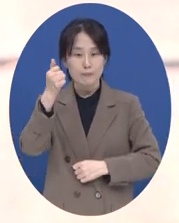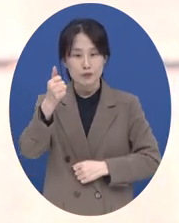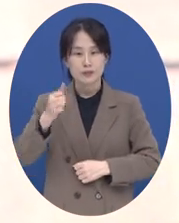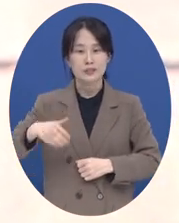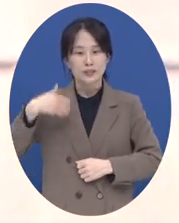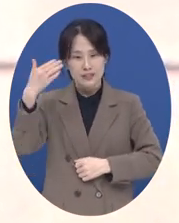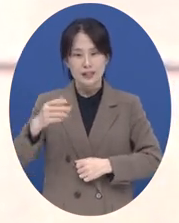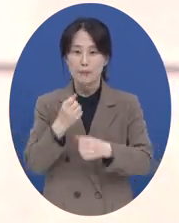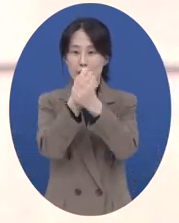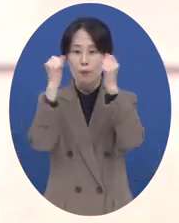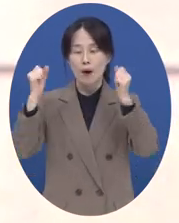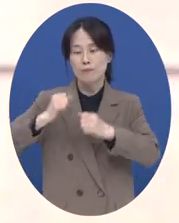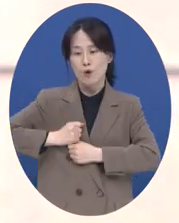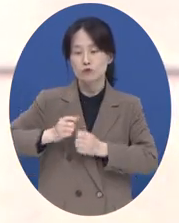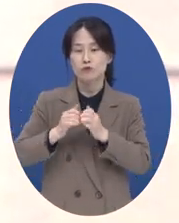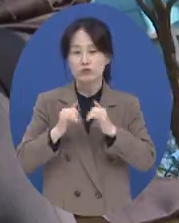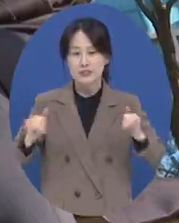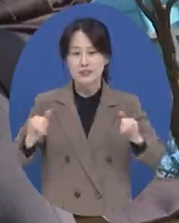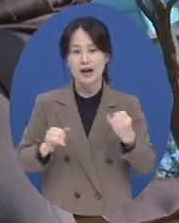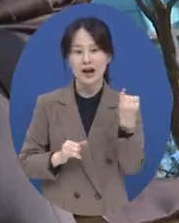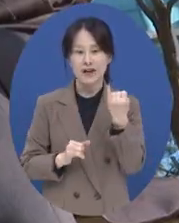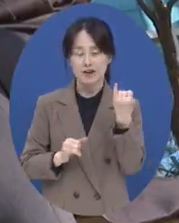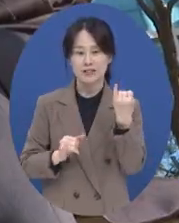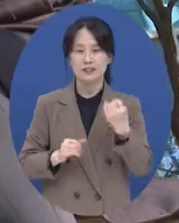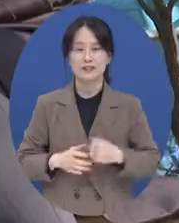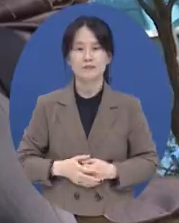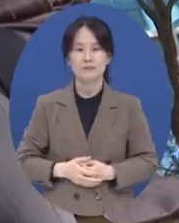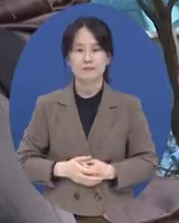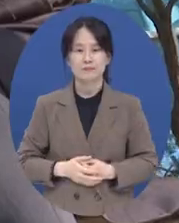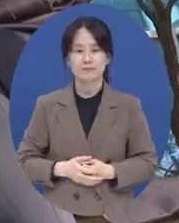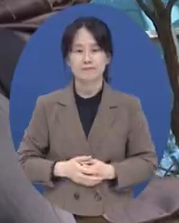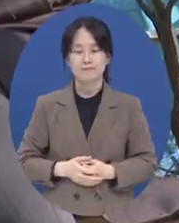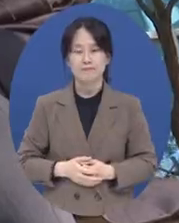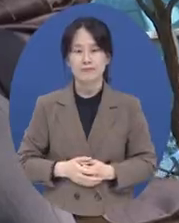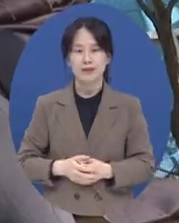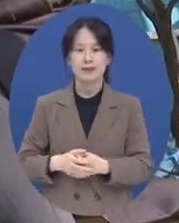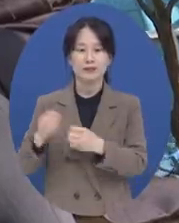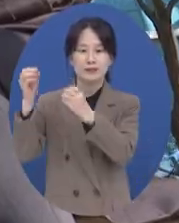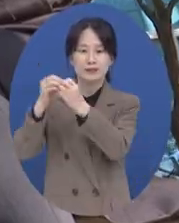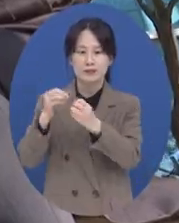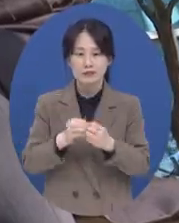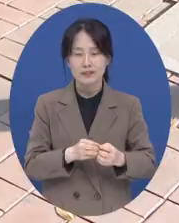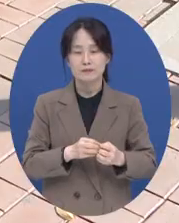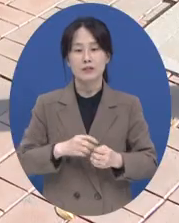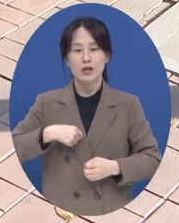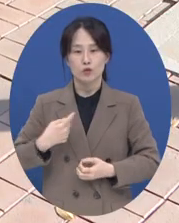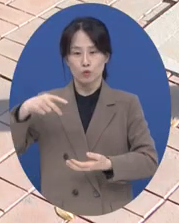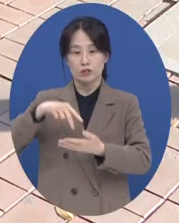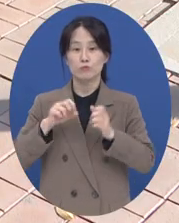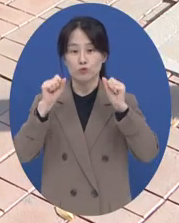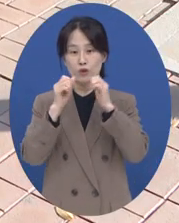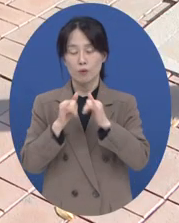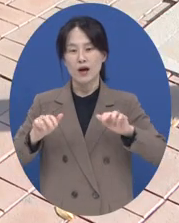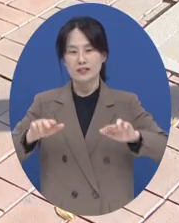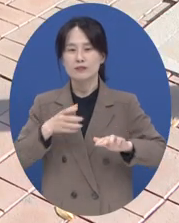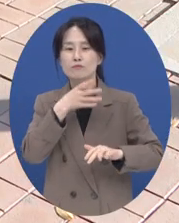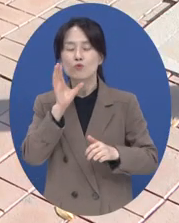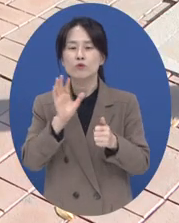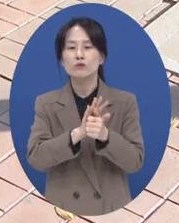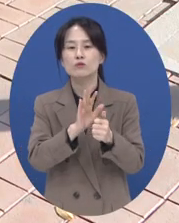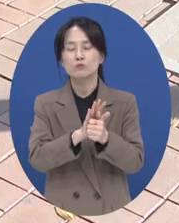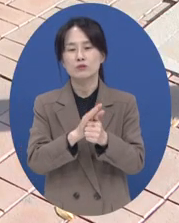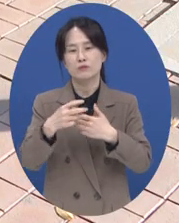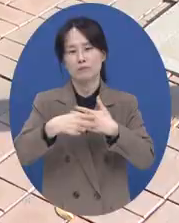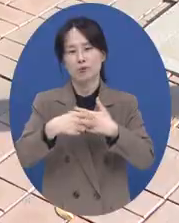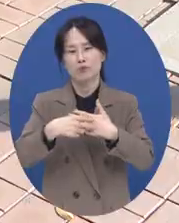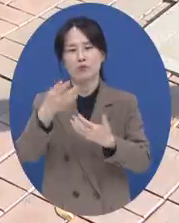광복군 활동을 했던 용출 신 의 오히 옥 애국지사 3대 거친 독립운동가로 현재는 요양 경을 해서 병마와